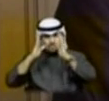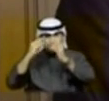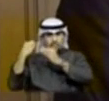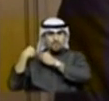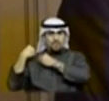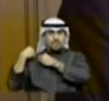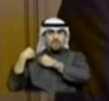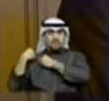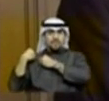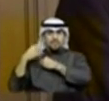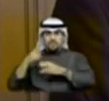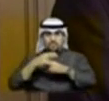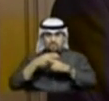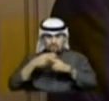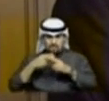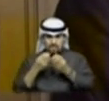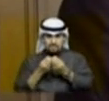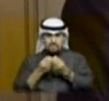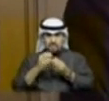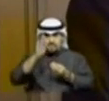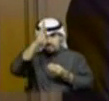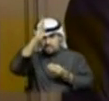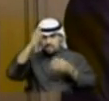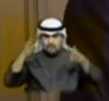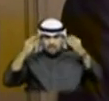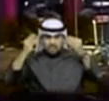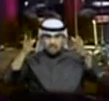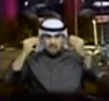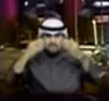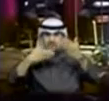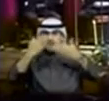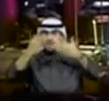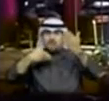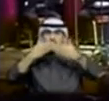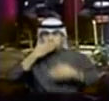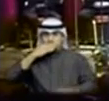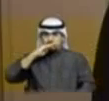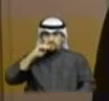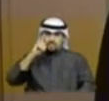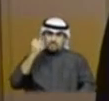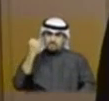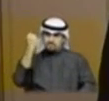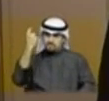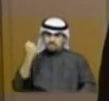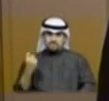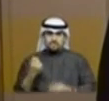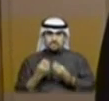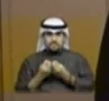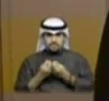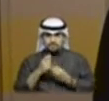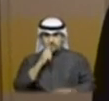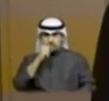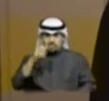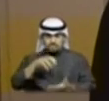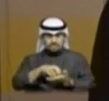والذي يعكس طبيعة العلاقة الثقافية بين مصر والكويت. دار المعارف ليست بعيدة عن الفكر